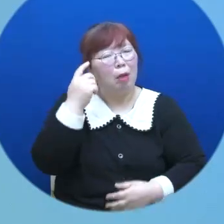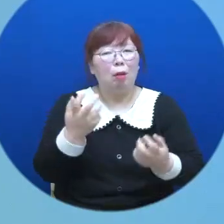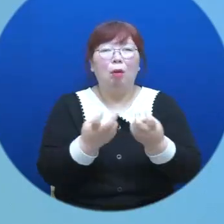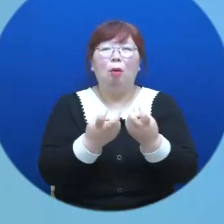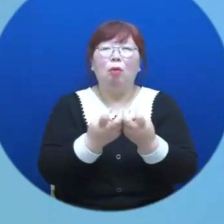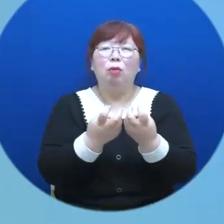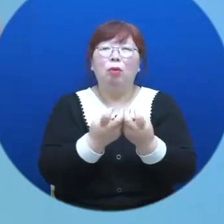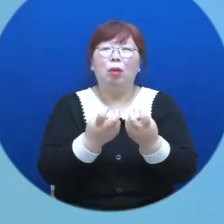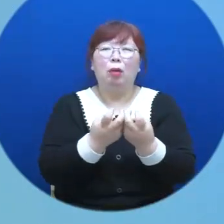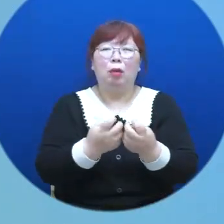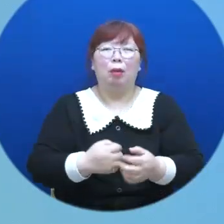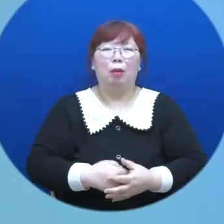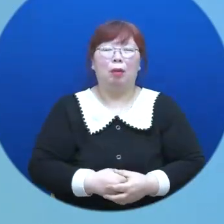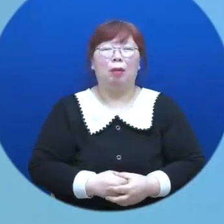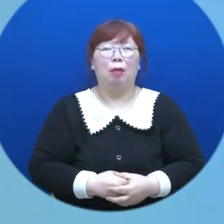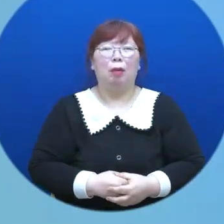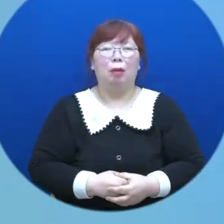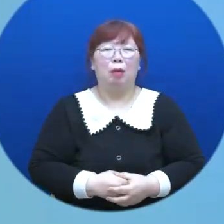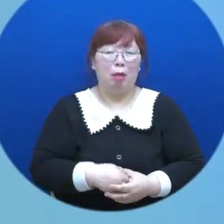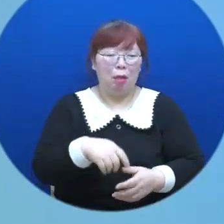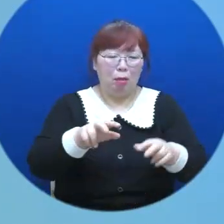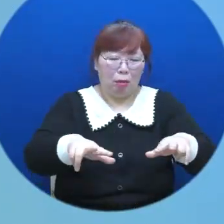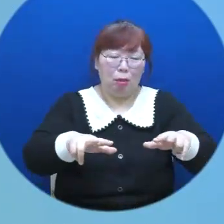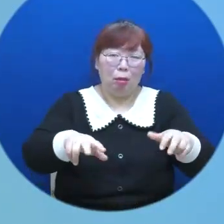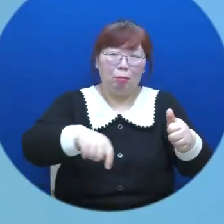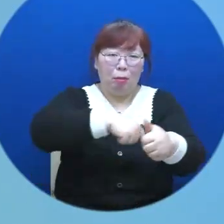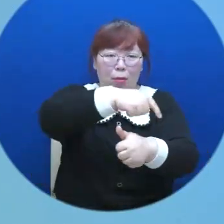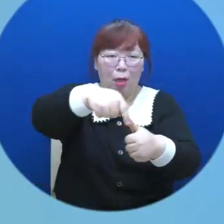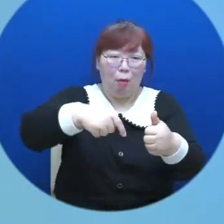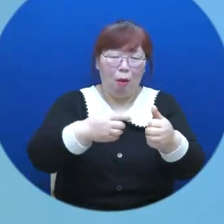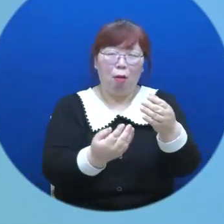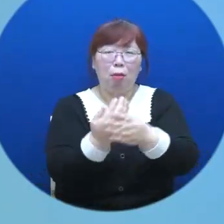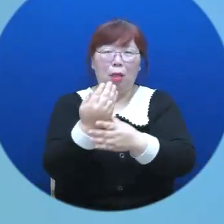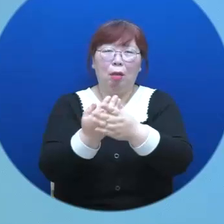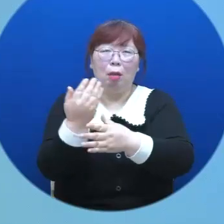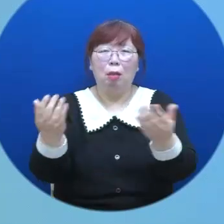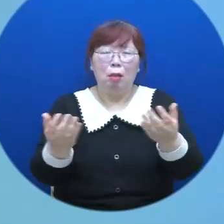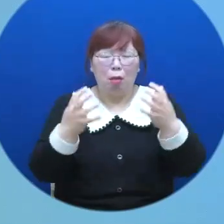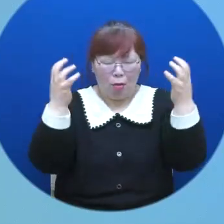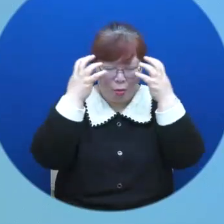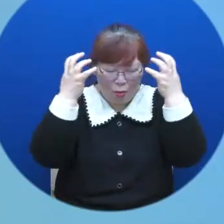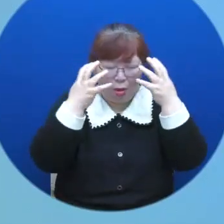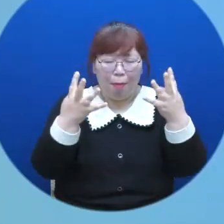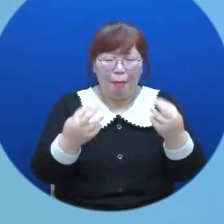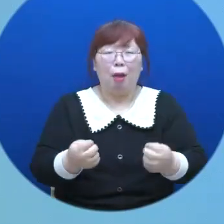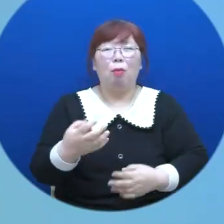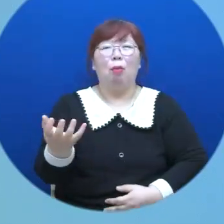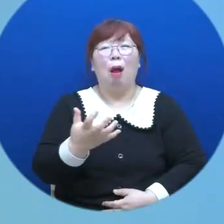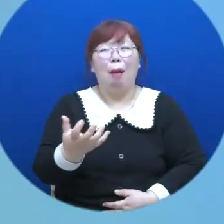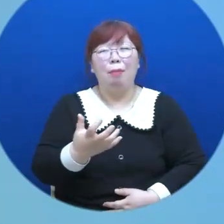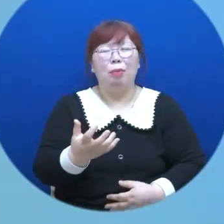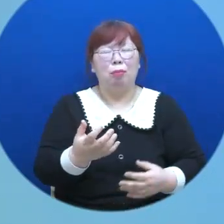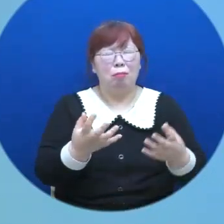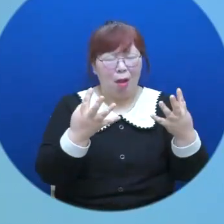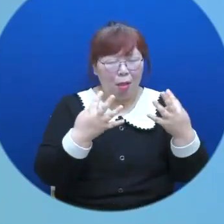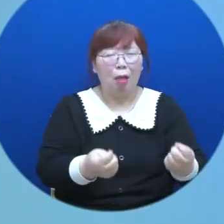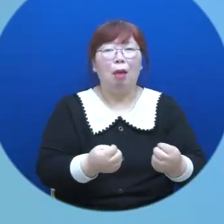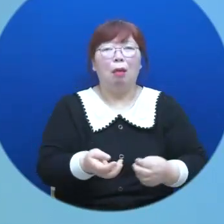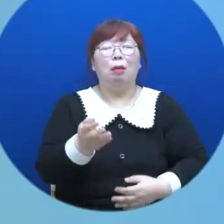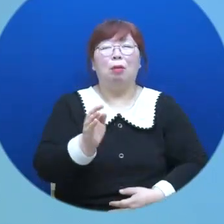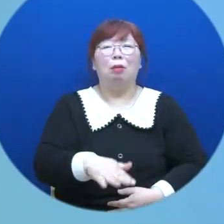알게 됐느냐. 일어나고 있는 일들은 고난이요, 일어나고 있는 일은 아픔이었거든요.